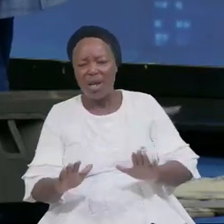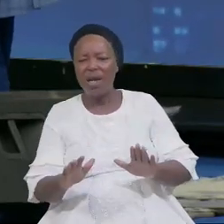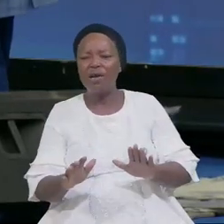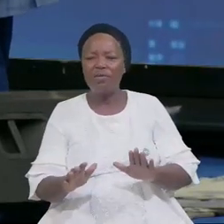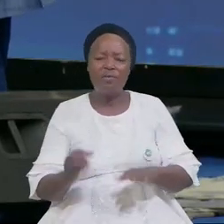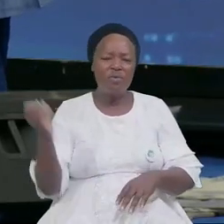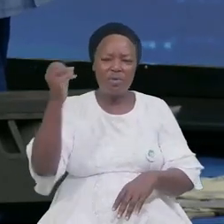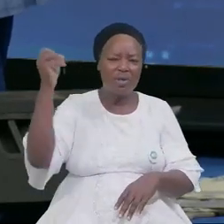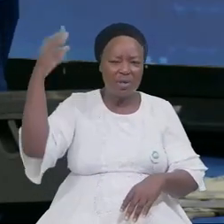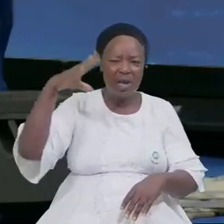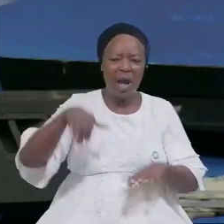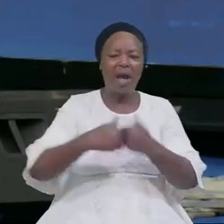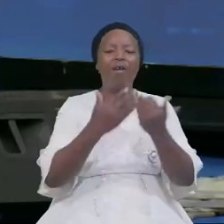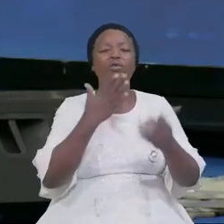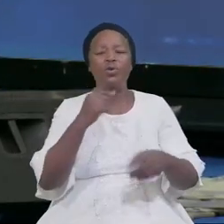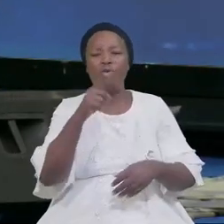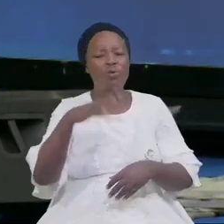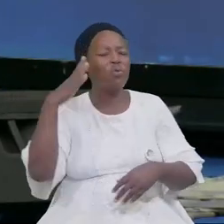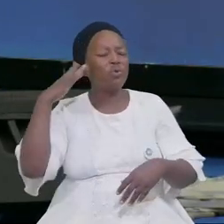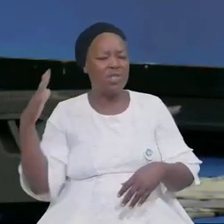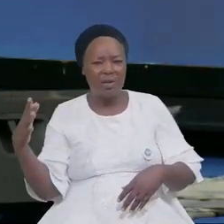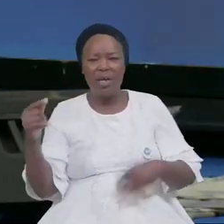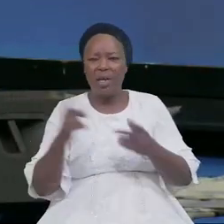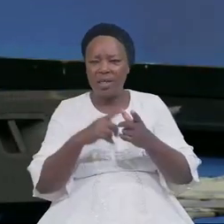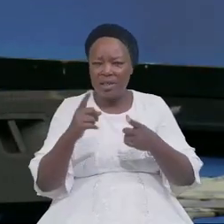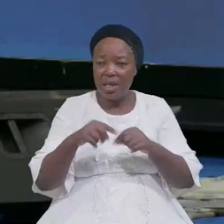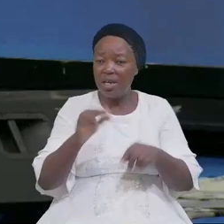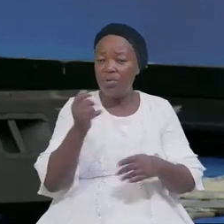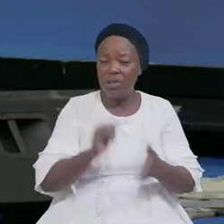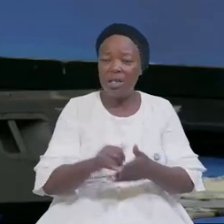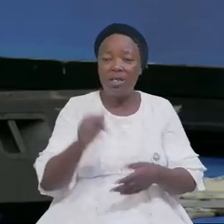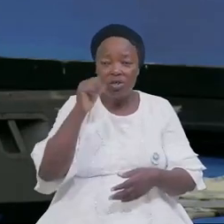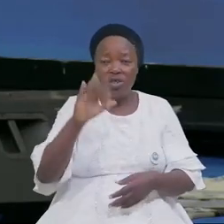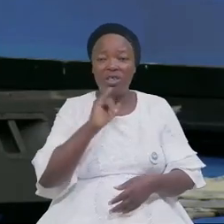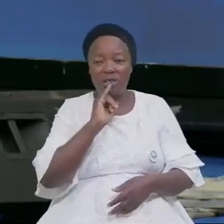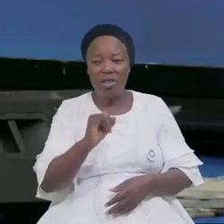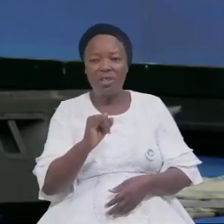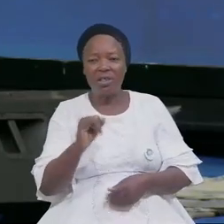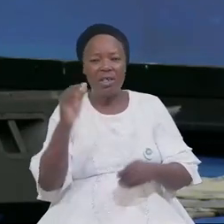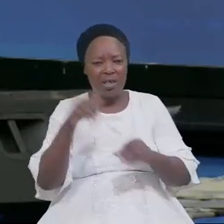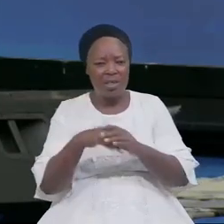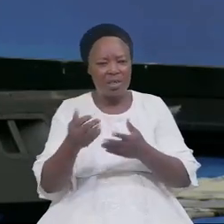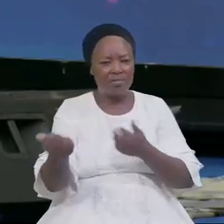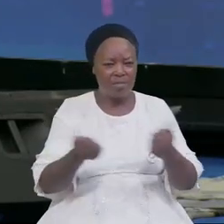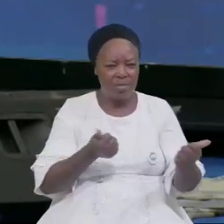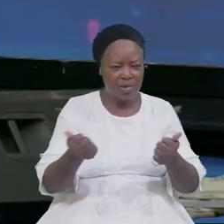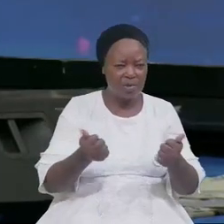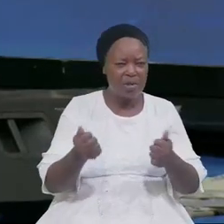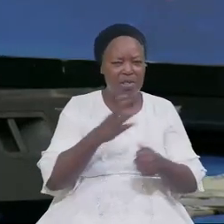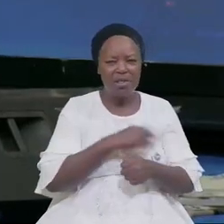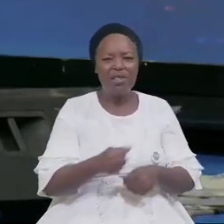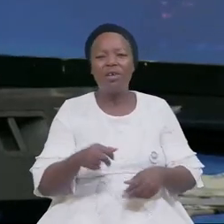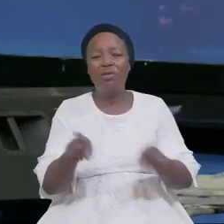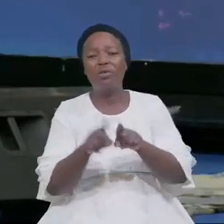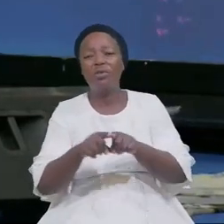merveilleuse. Alors, elle a la voix de rossignol et partout où elle se trouve, dans la voiture, même elle